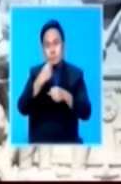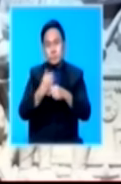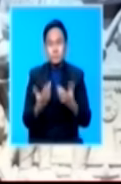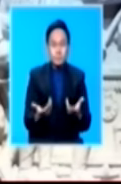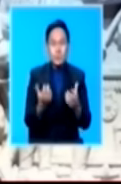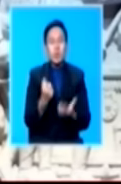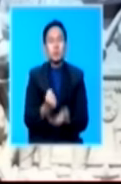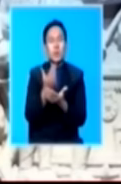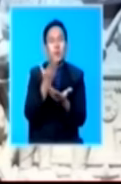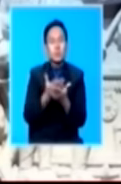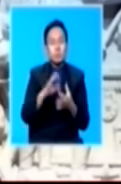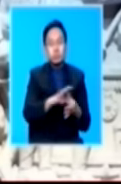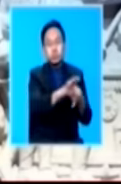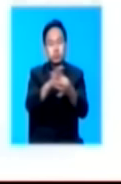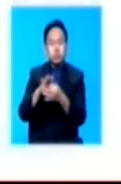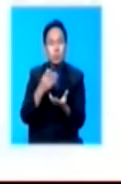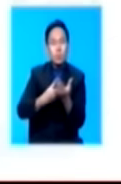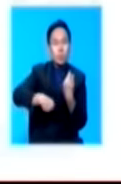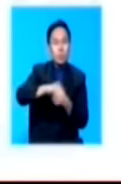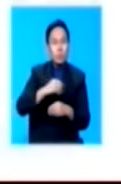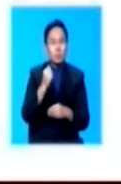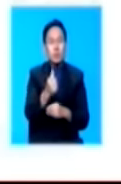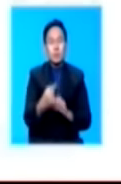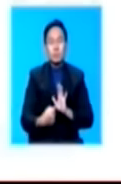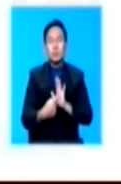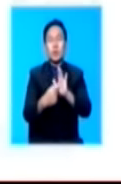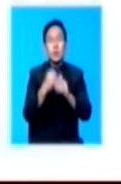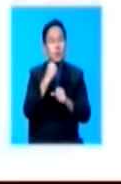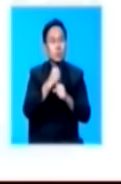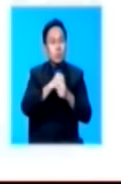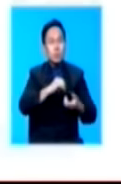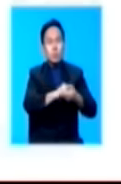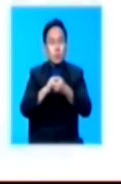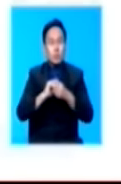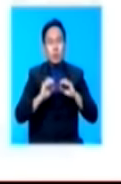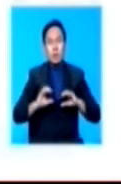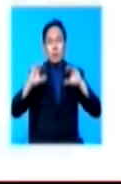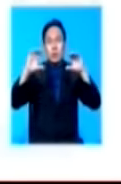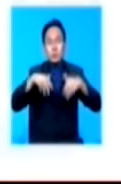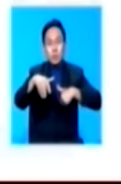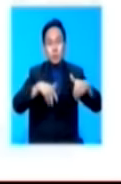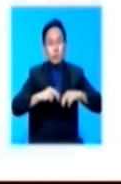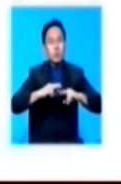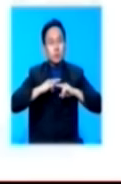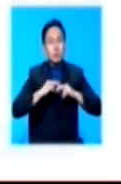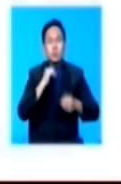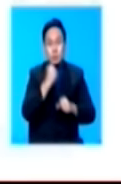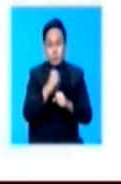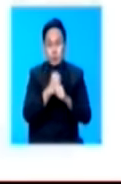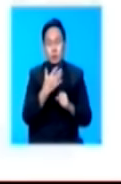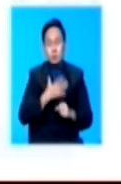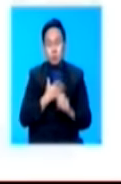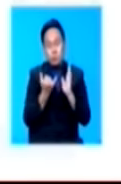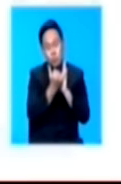จะเกิดเศรษฐกิจเชื่อมโยงกันทั้งหมดนะครับเราก็ได้เห็นความร่วมมือภาครัฐเอกชนประชาชนนะครับในพื้นที่ที่ผมไปเยี่ยมม